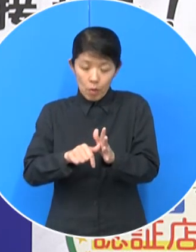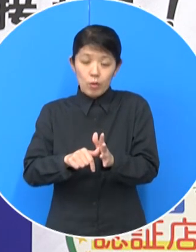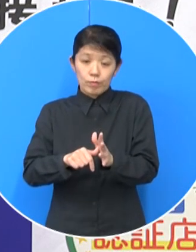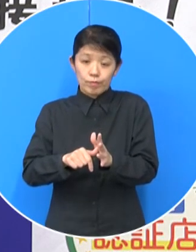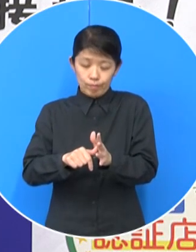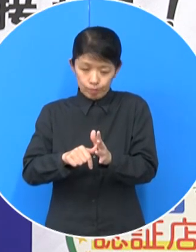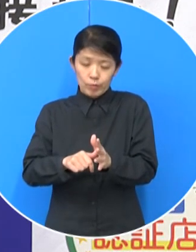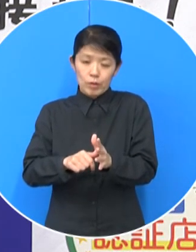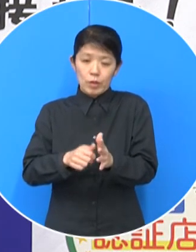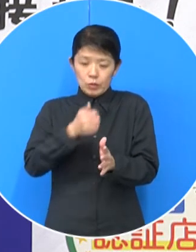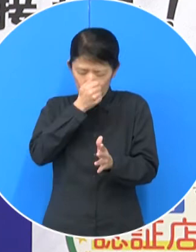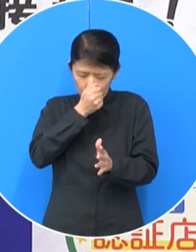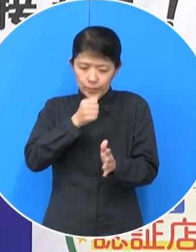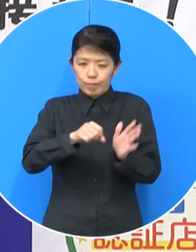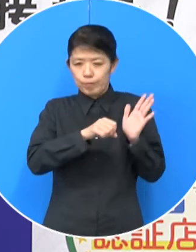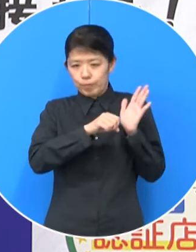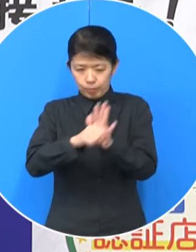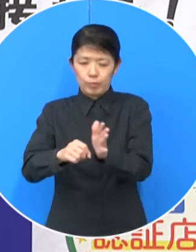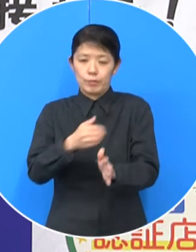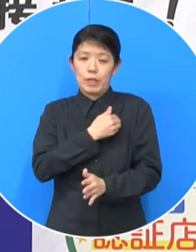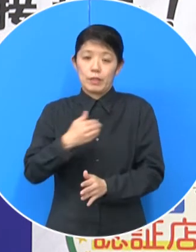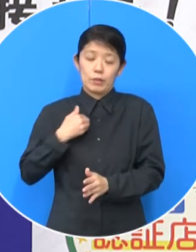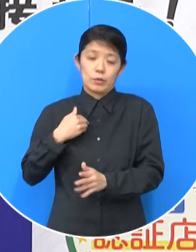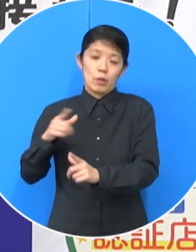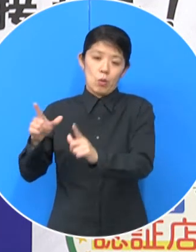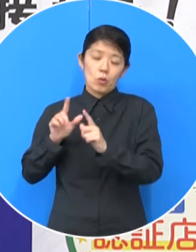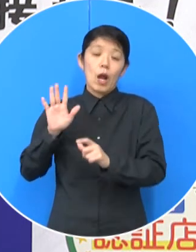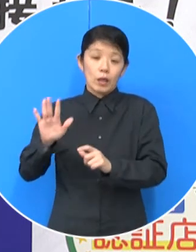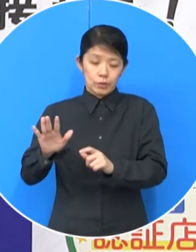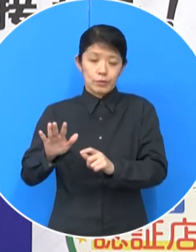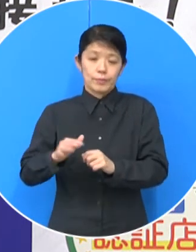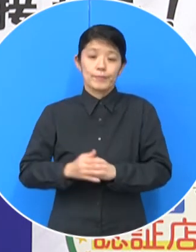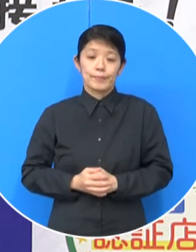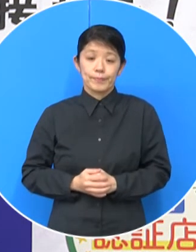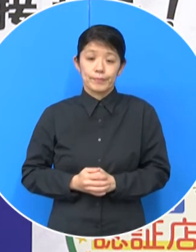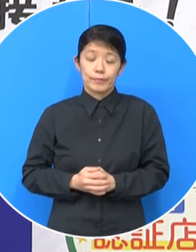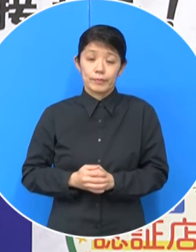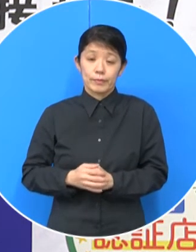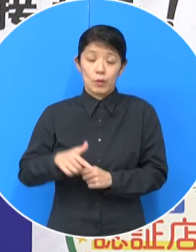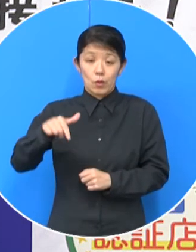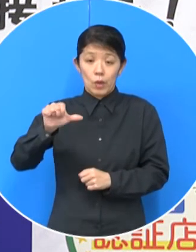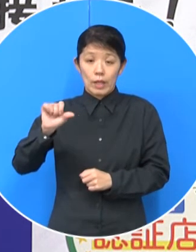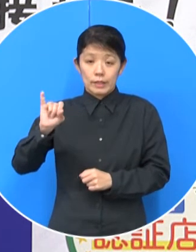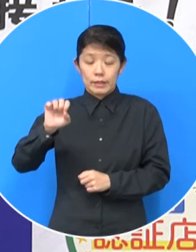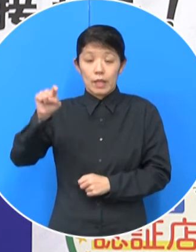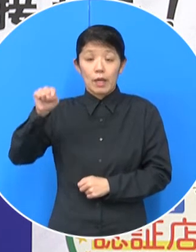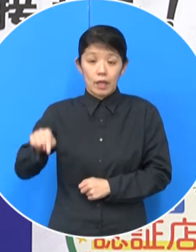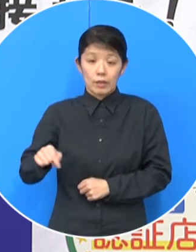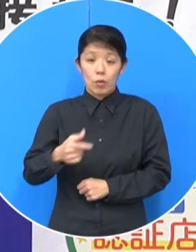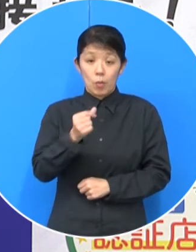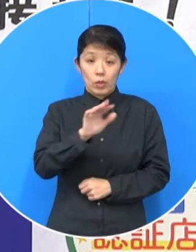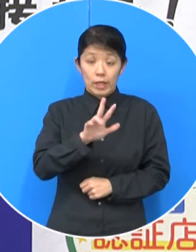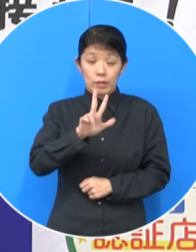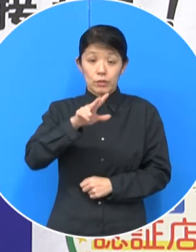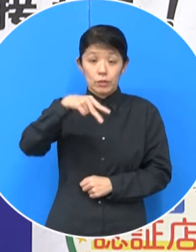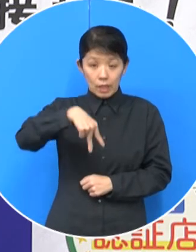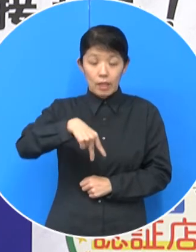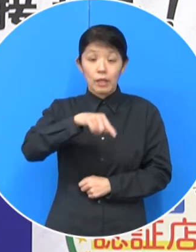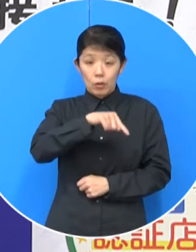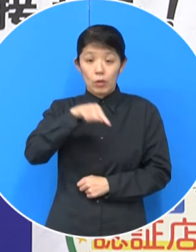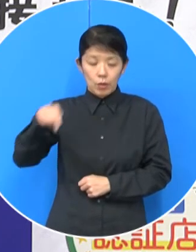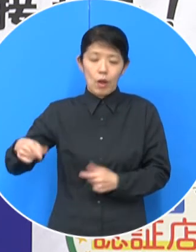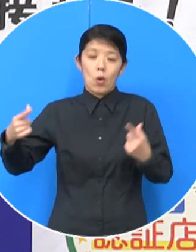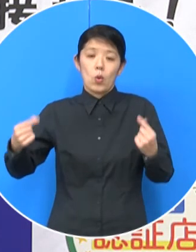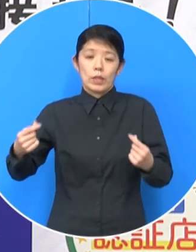っても抗体量の十分な上昇等の効果が報告されており、ファイザー社とモデルナ社のワクチンの有効性